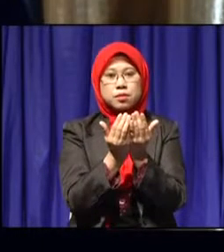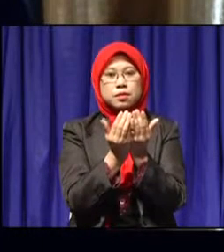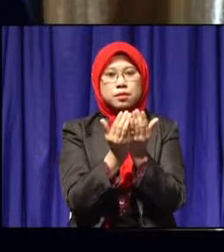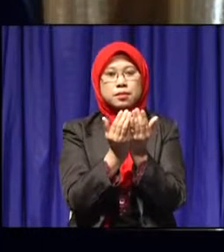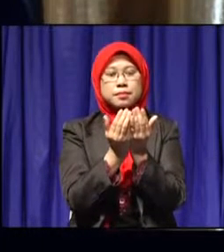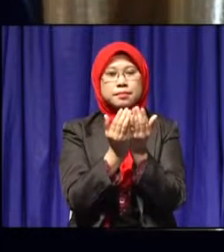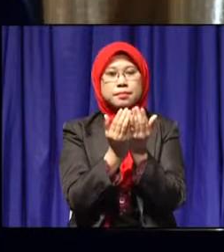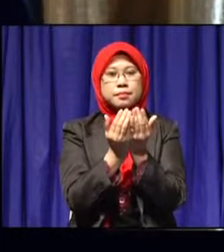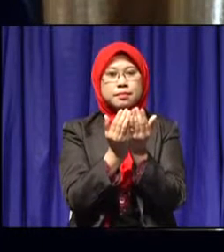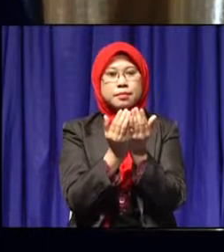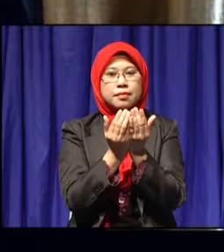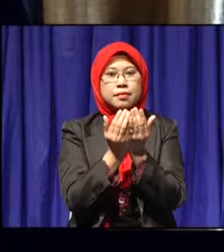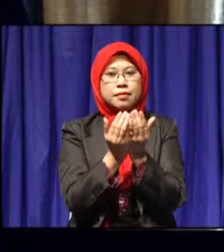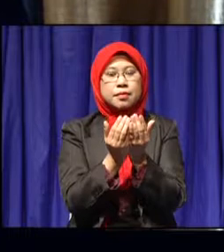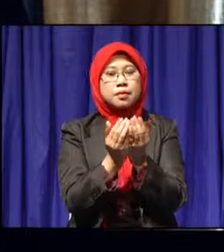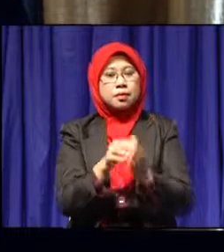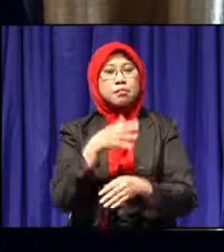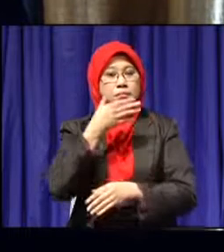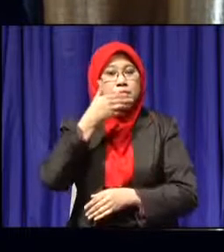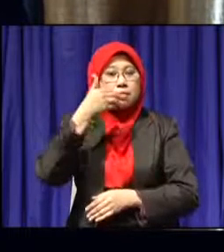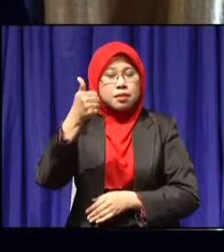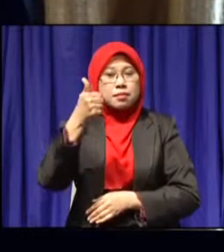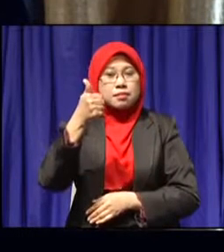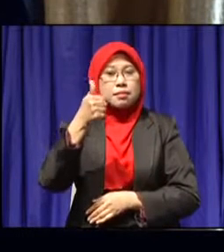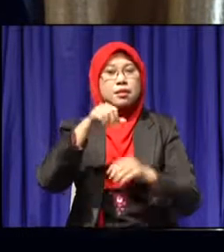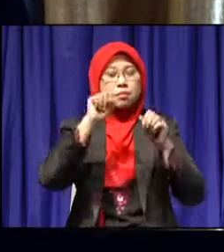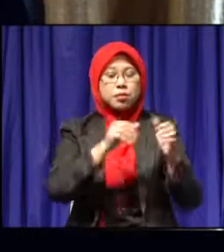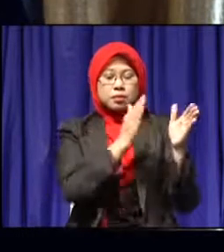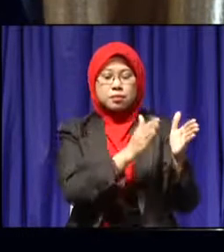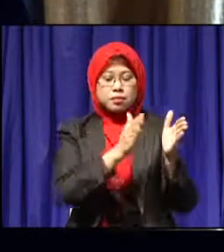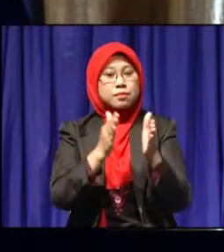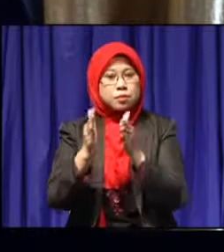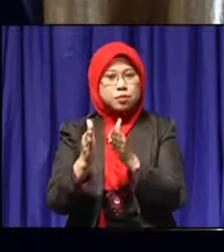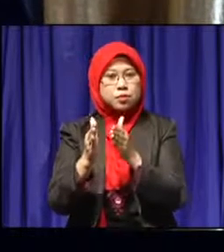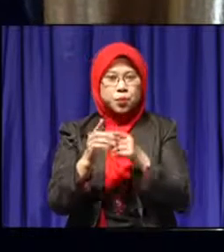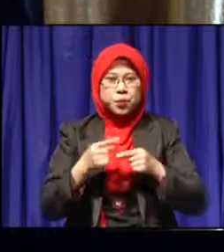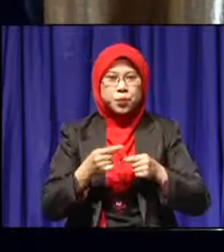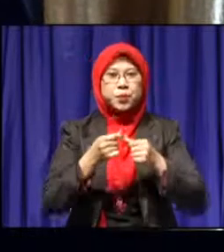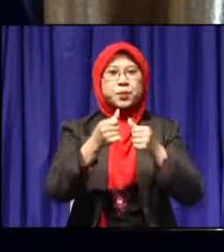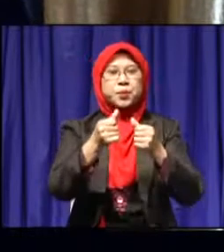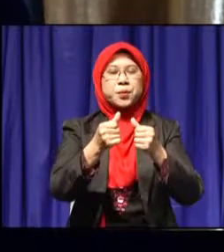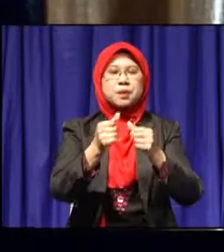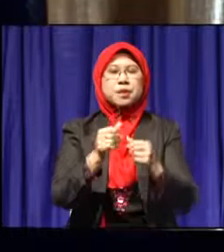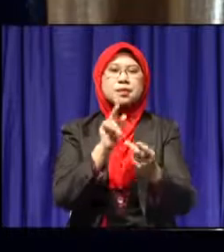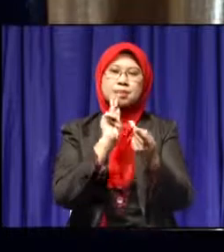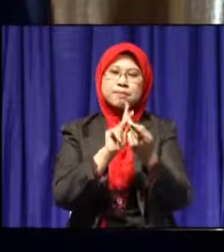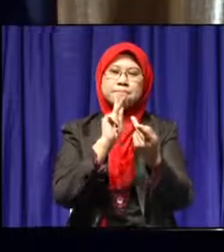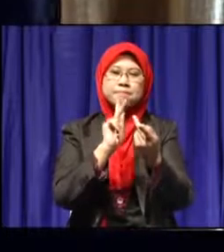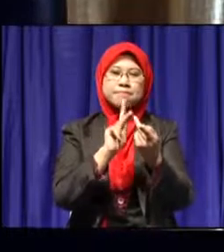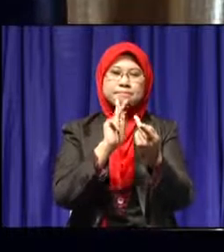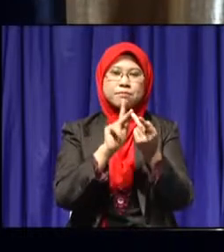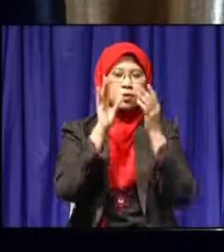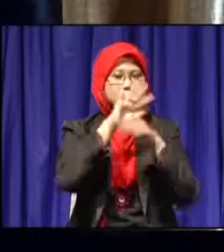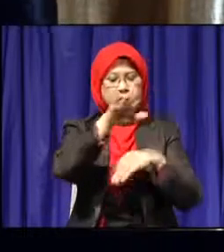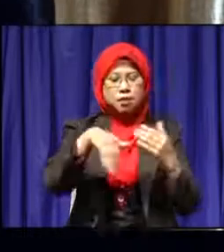ha di harlah ke baik ataupun disusun secara exit jadi semua ini adalah